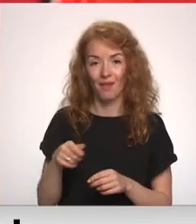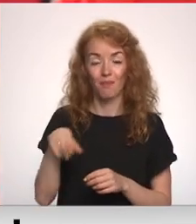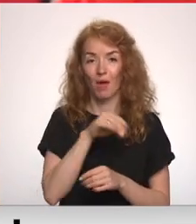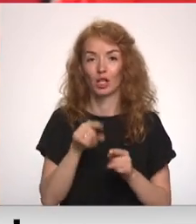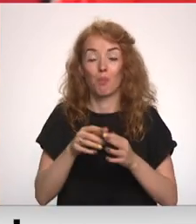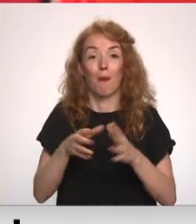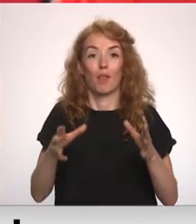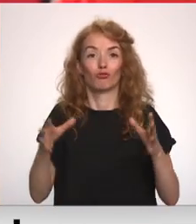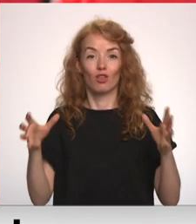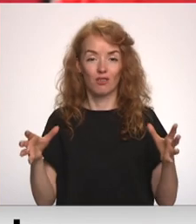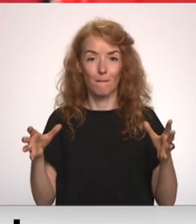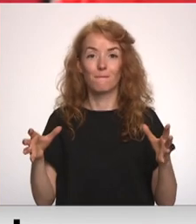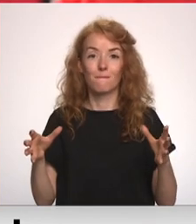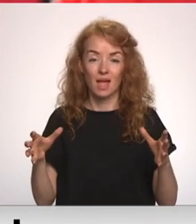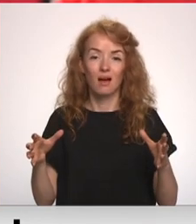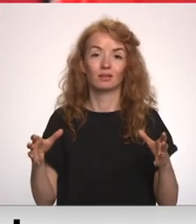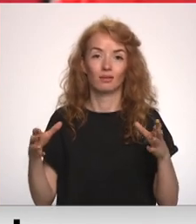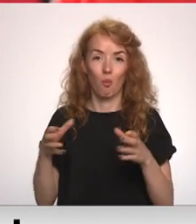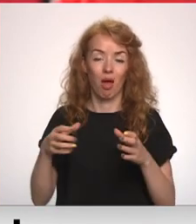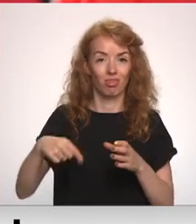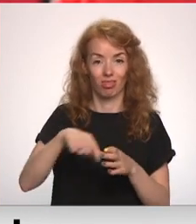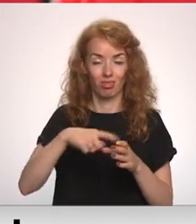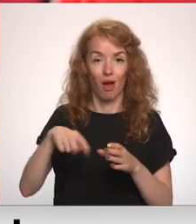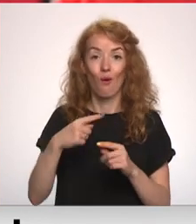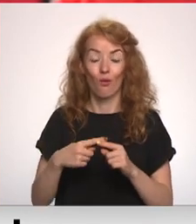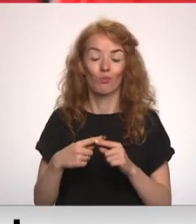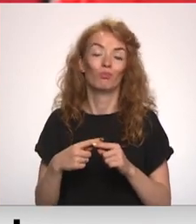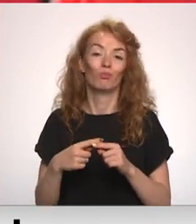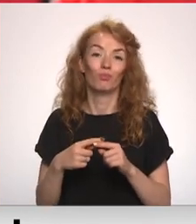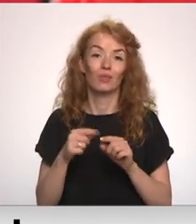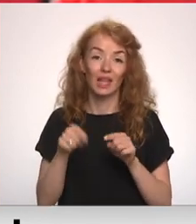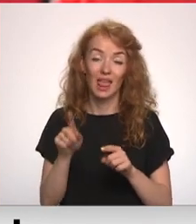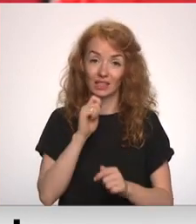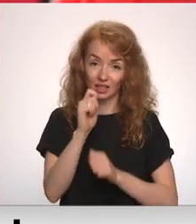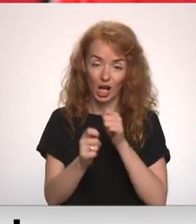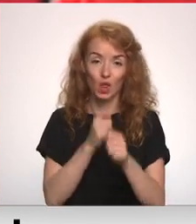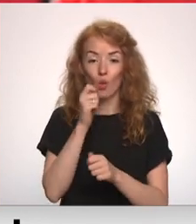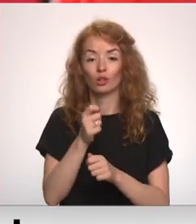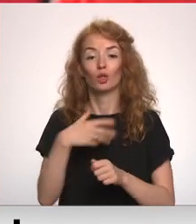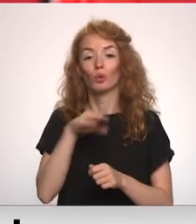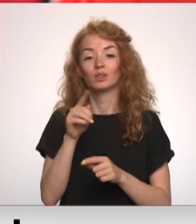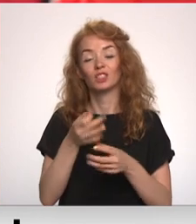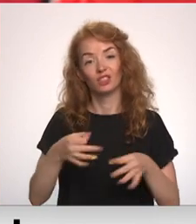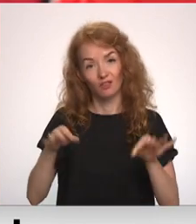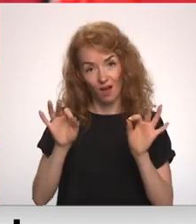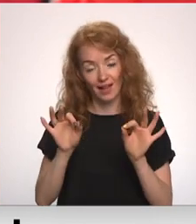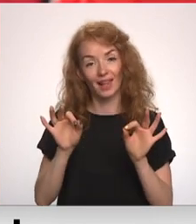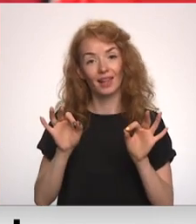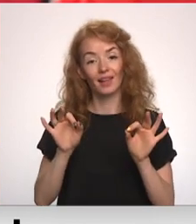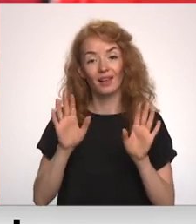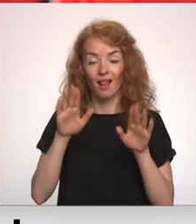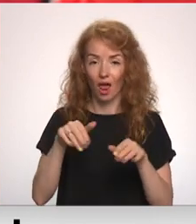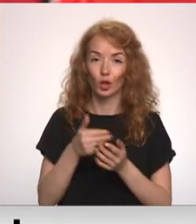arī savā tā kā, tajā darbošanās lokā. Un, jā, tie ziedošana, protams, kas mums ir svarīgi? Mums ir svarīgi,